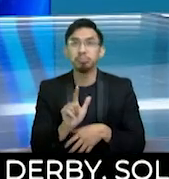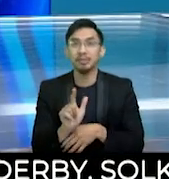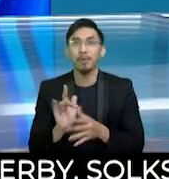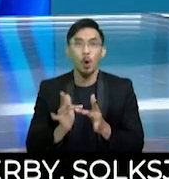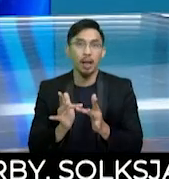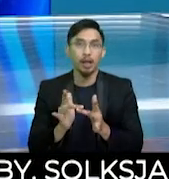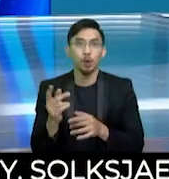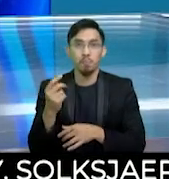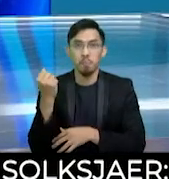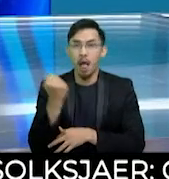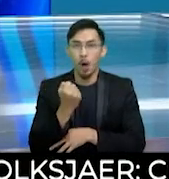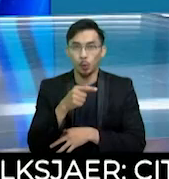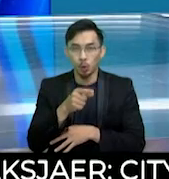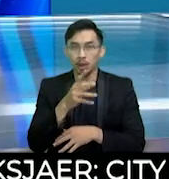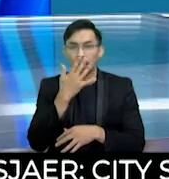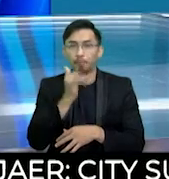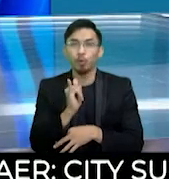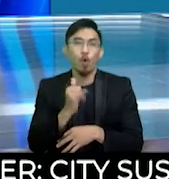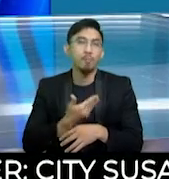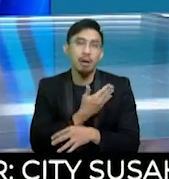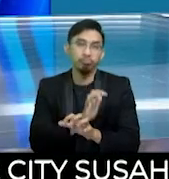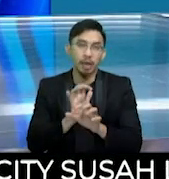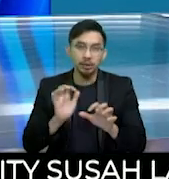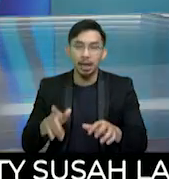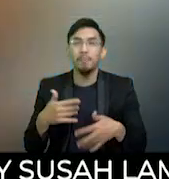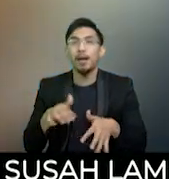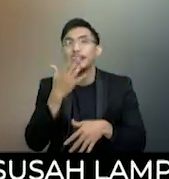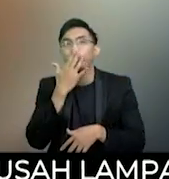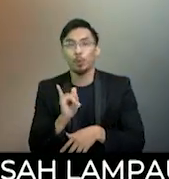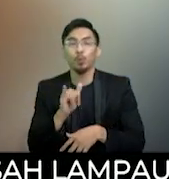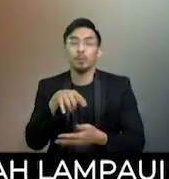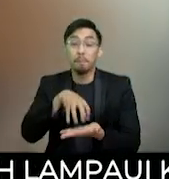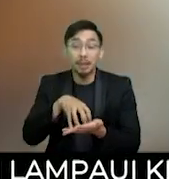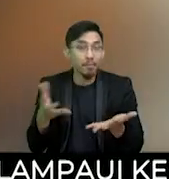setelah mempelajari praktek penipuan di penjara.